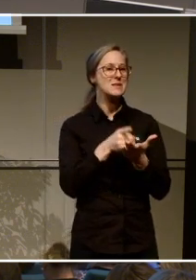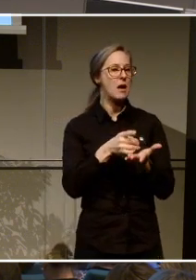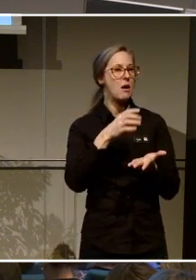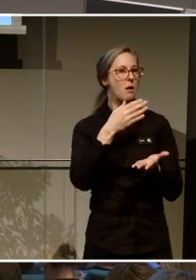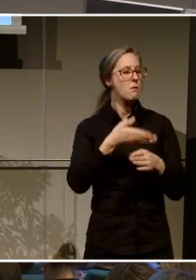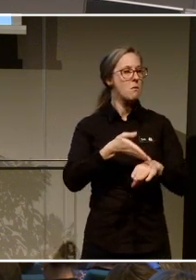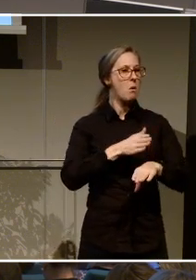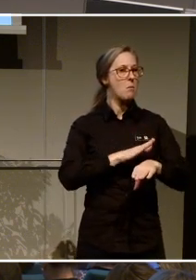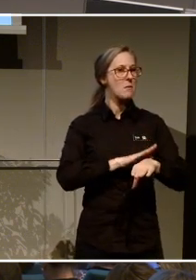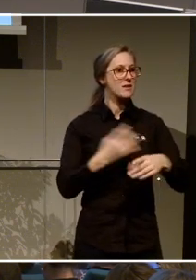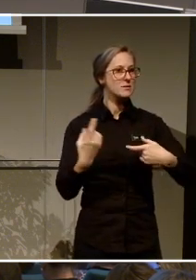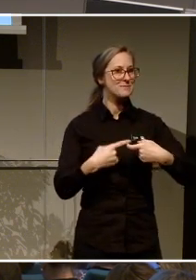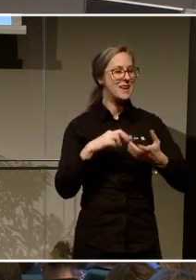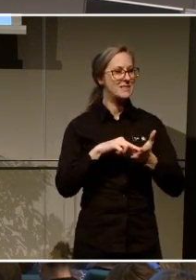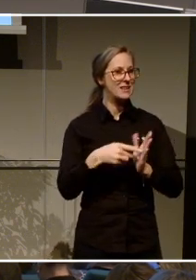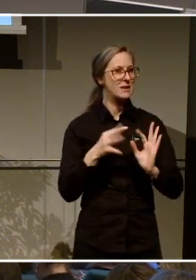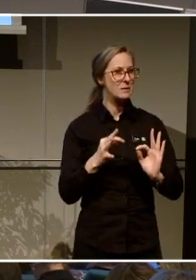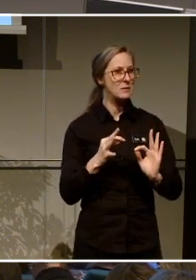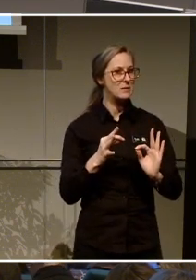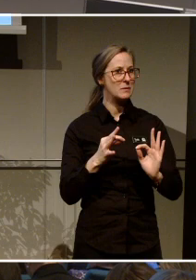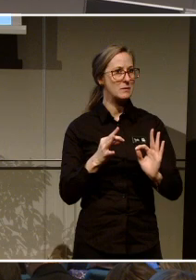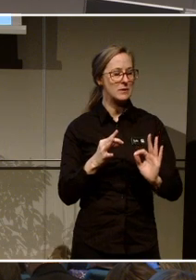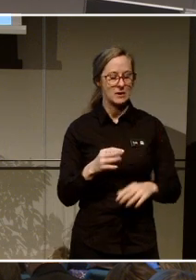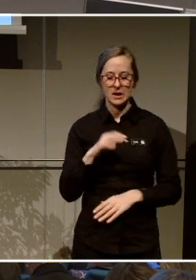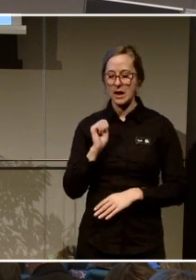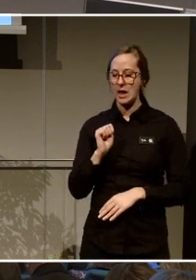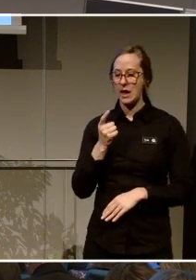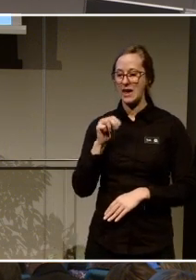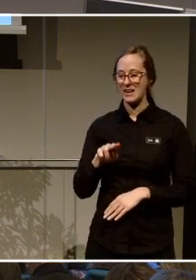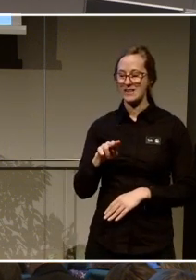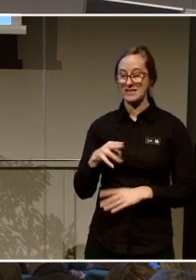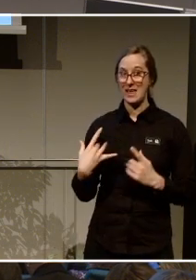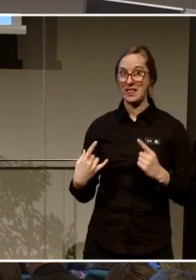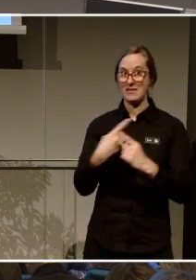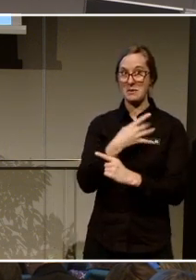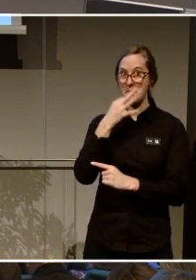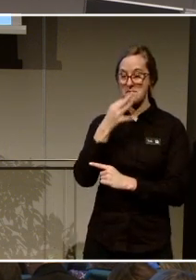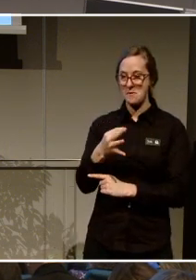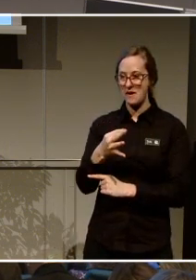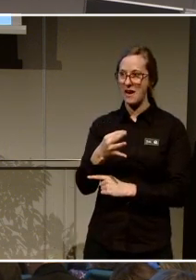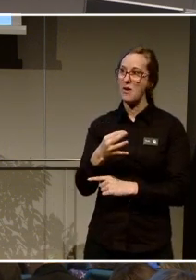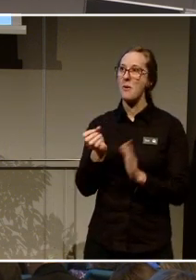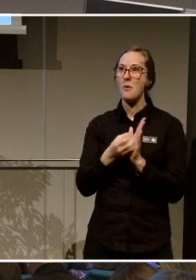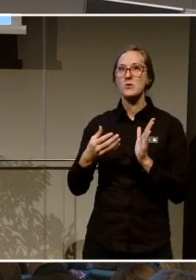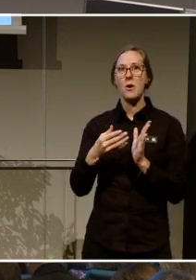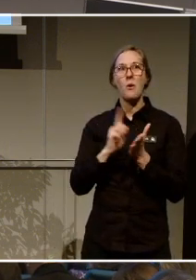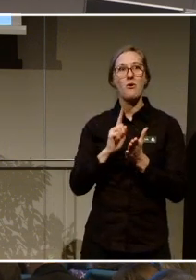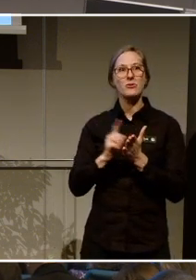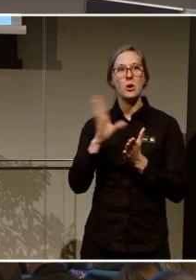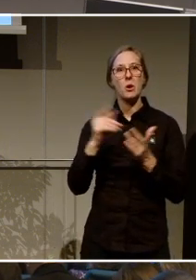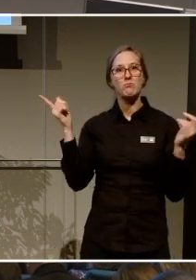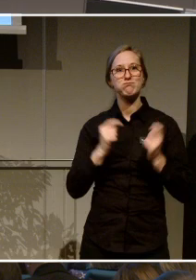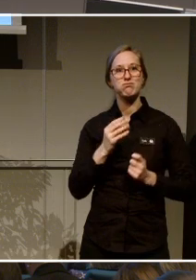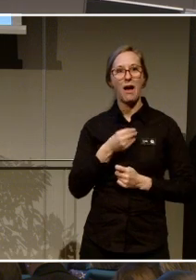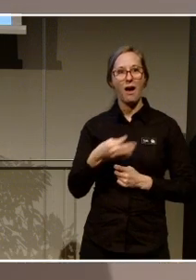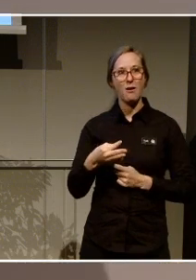tekniska? Ja, vad har vi själva vänt på det att säga? Vi beställer massor med såna här saker varje gång vi laddar ner en app till exempel.